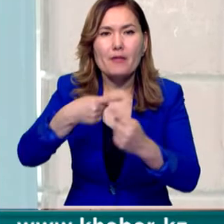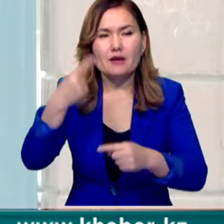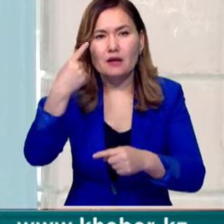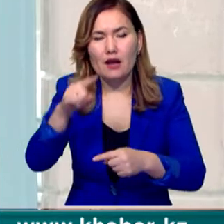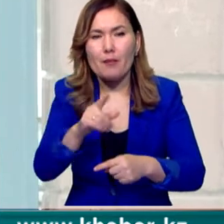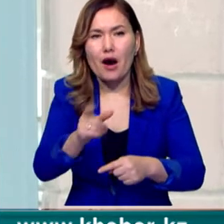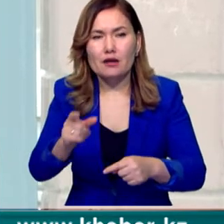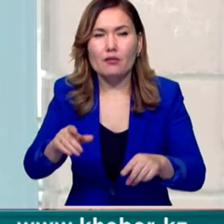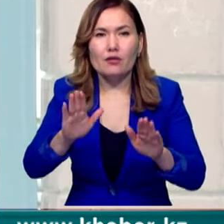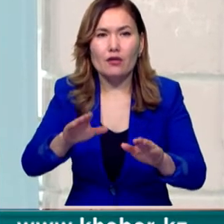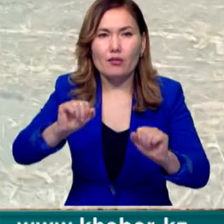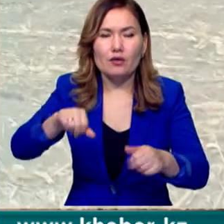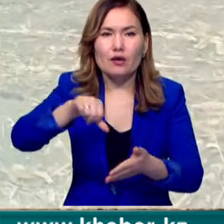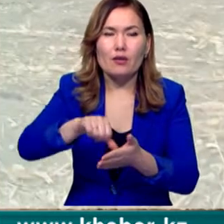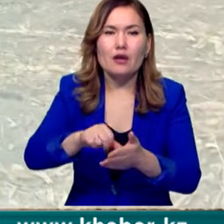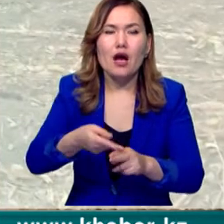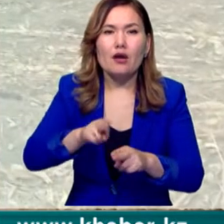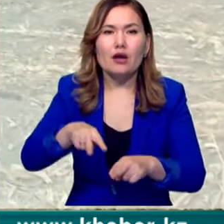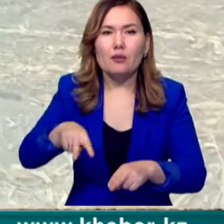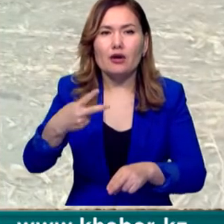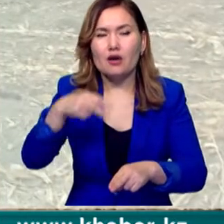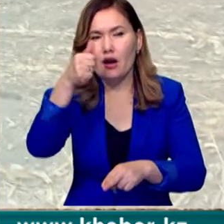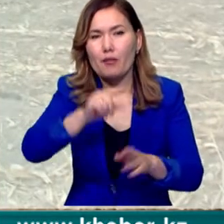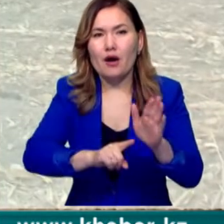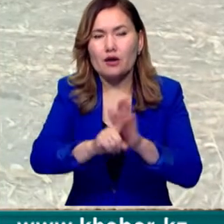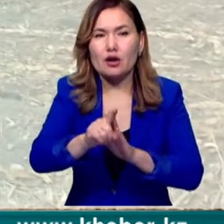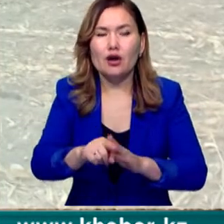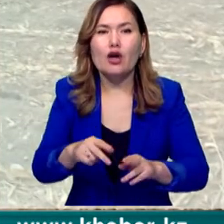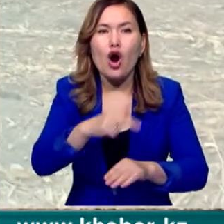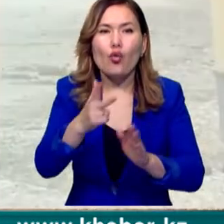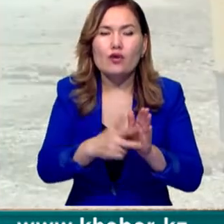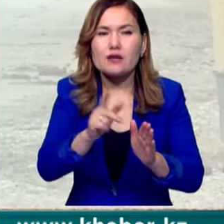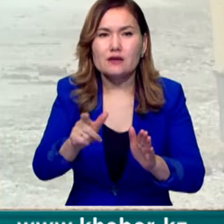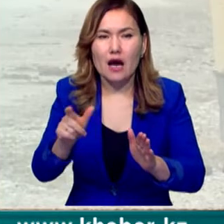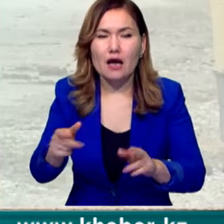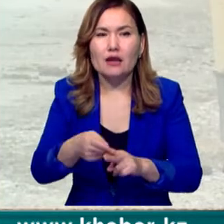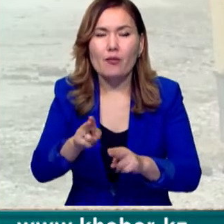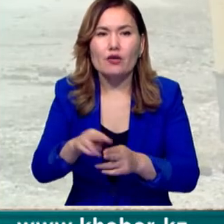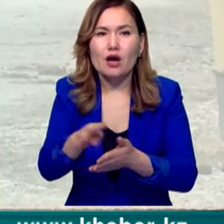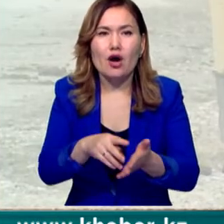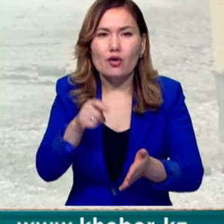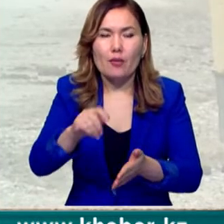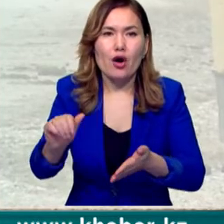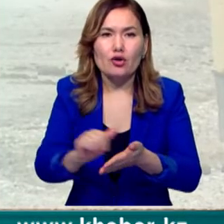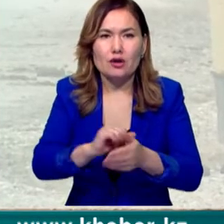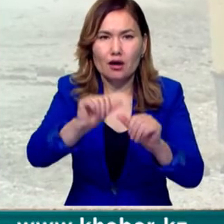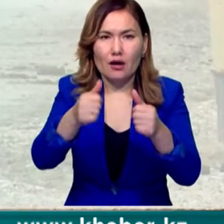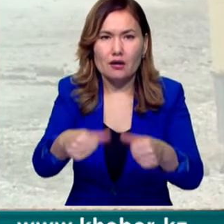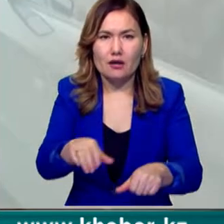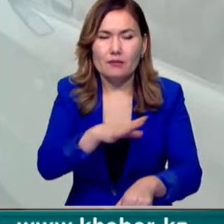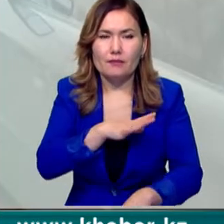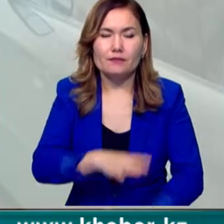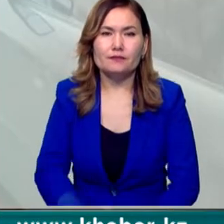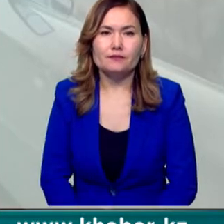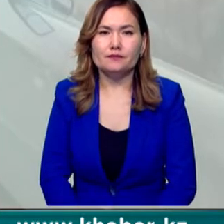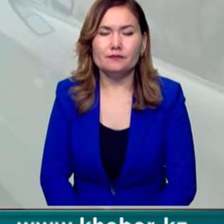бар азаматтар қатыса алады. Биыл жыл басынан бері 18 адам 40 миллион теңгенің жобасын ұсынып, құжаттарын өткізіп қойды. Руслан Бақытбекұлы, Бақытжан